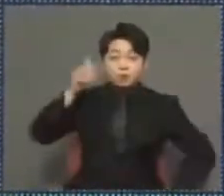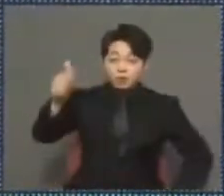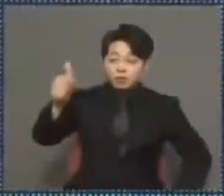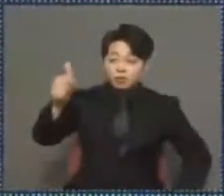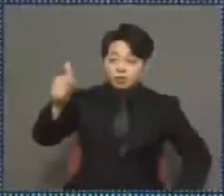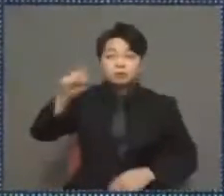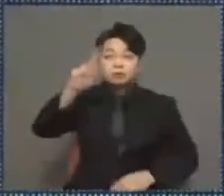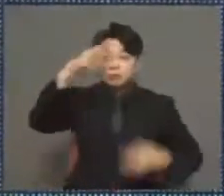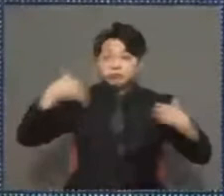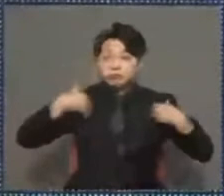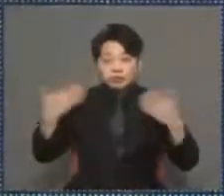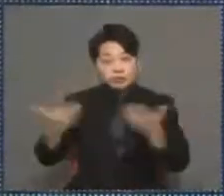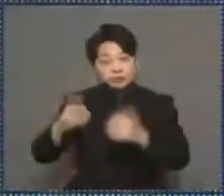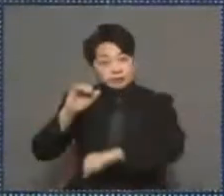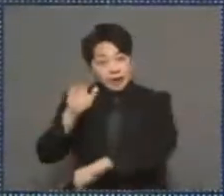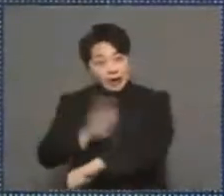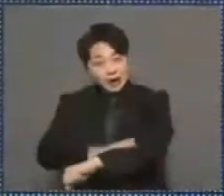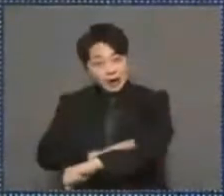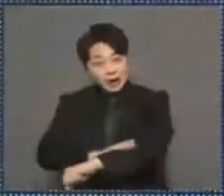못하지 않습니까?